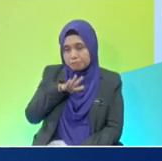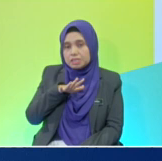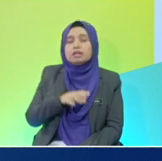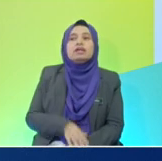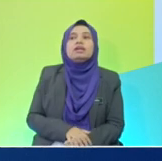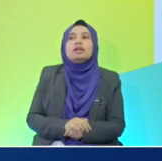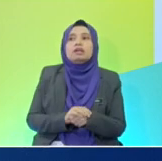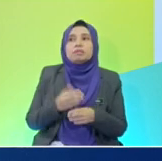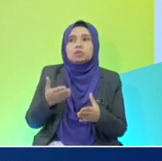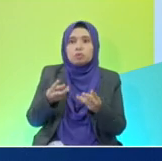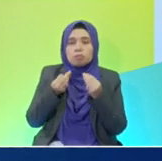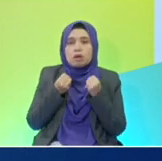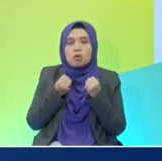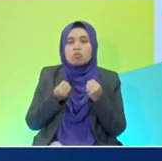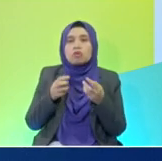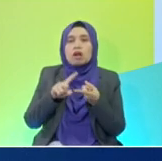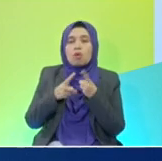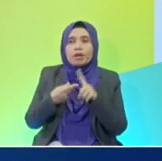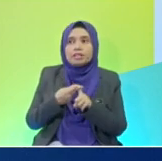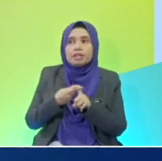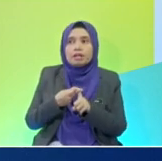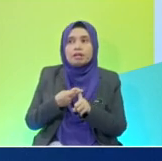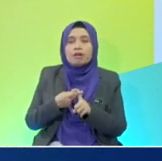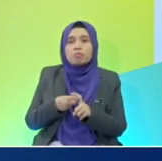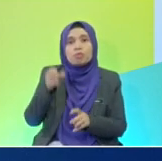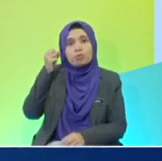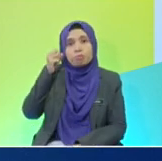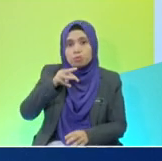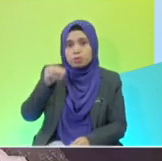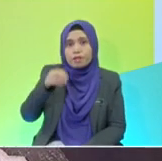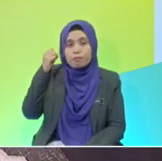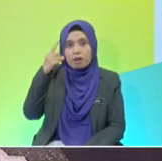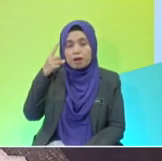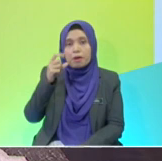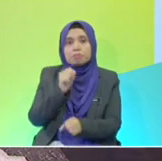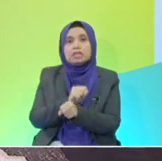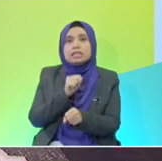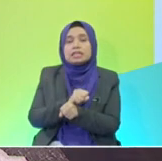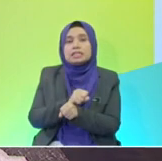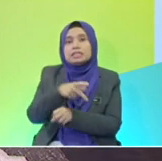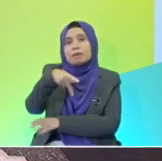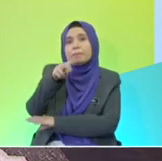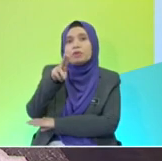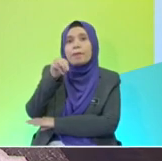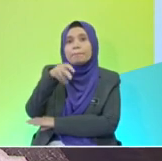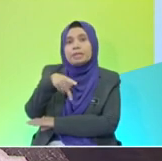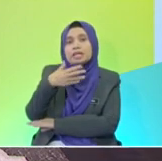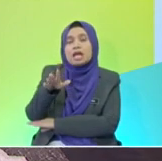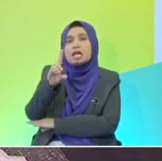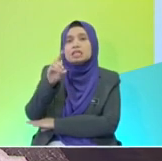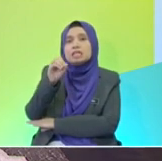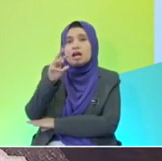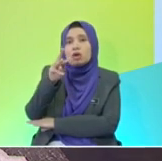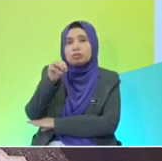nampak meminta ragam besi dimulai maksudnya murid paham presiden ke Jepang daun tuh memerlukan kawan untuk